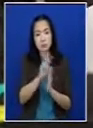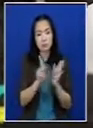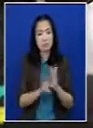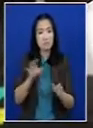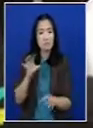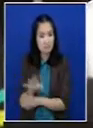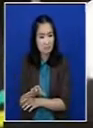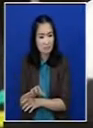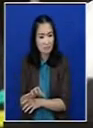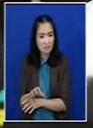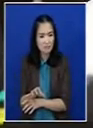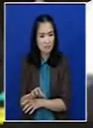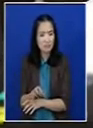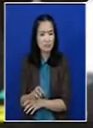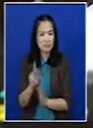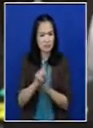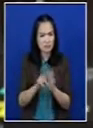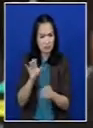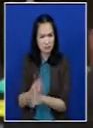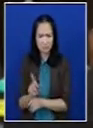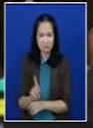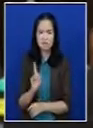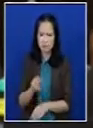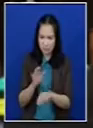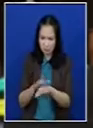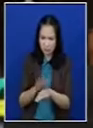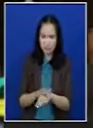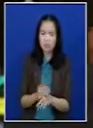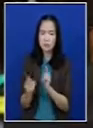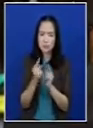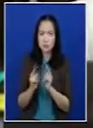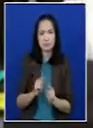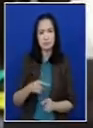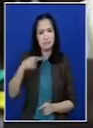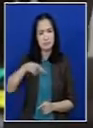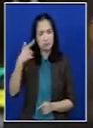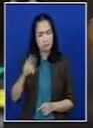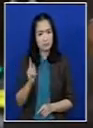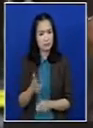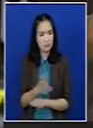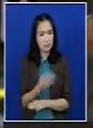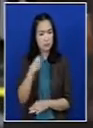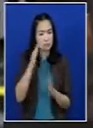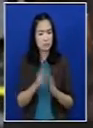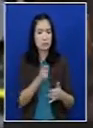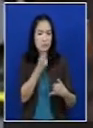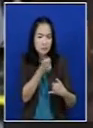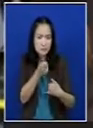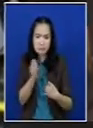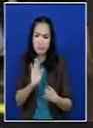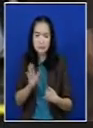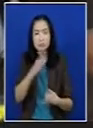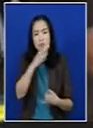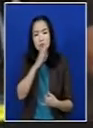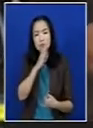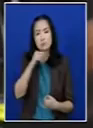มายนี่เป็นการจับจ้วงได้ยังไงให้เกียรติเรียกคุยเป็นการพิเศษขนาดนี้ที่ผ่านมาก็กำชับไม่ให้ทุกคนสัมภาษณ์เกี่ยวกับเรื่องนี้เพราะว่าถ้า